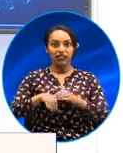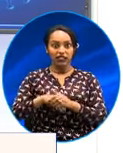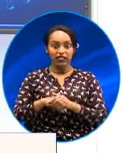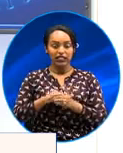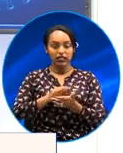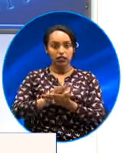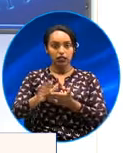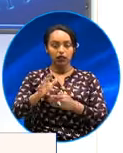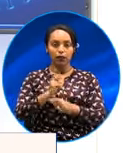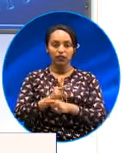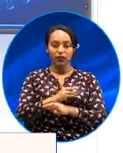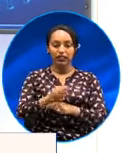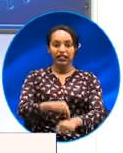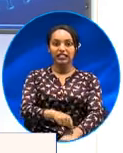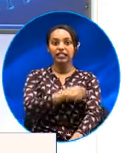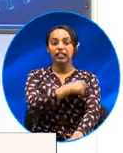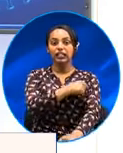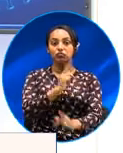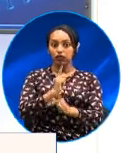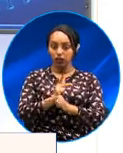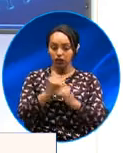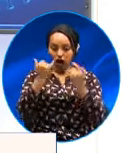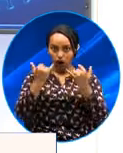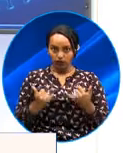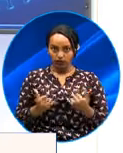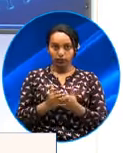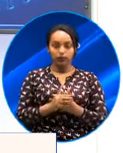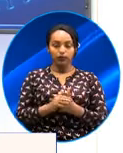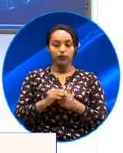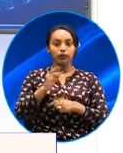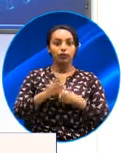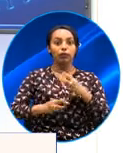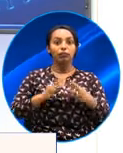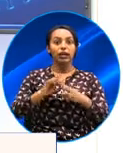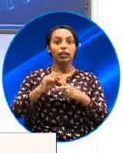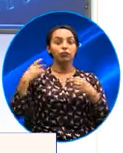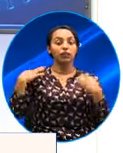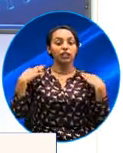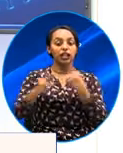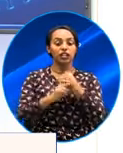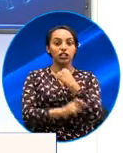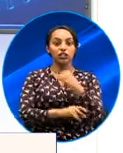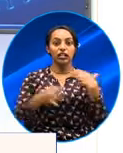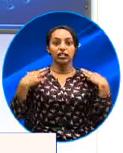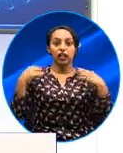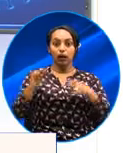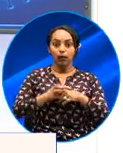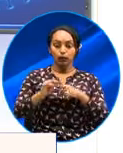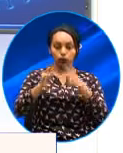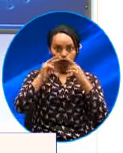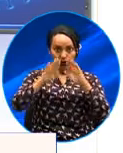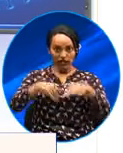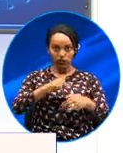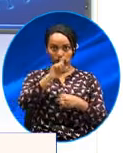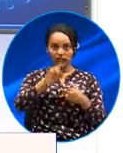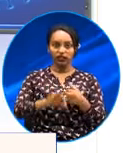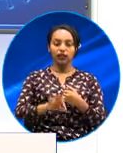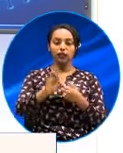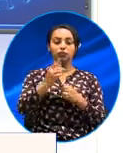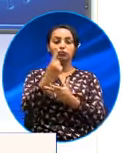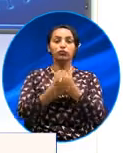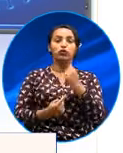ማድረግ፣ ንጽህናን መጠበቅና ርቀትን መጠበቅ አሁንም በዓለም ጤና ድርጅትና በጤና ባለሙያዎቻችን አበክሮ እየተጠየቀ